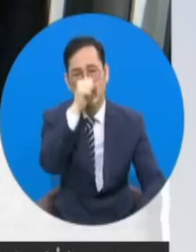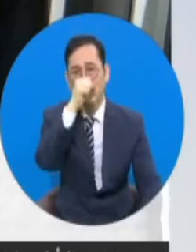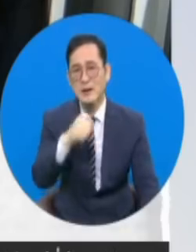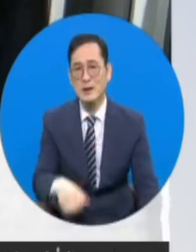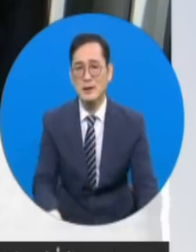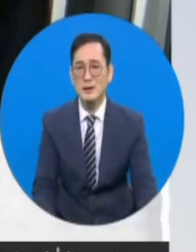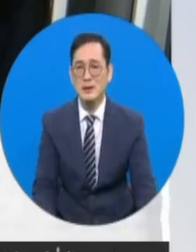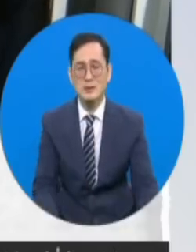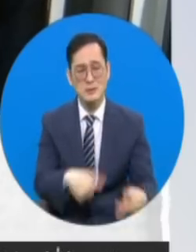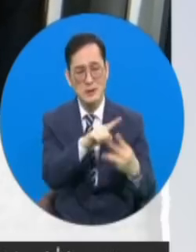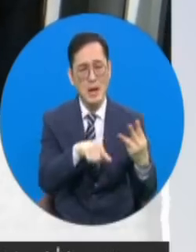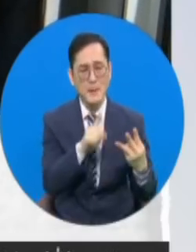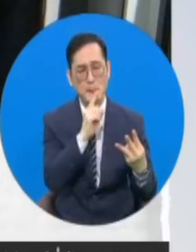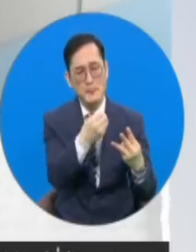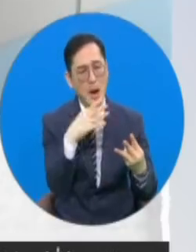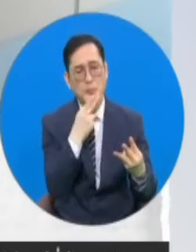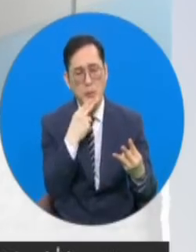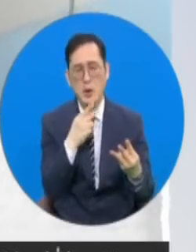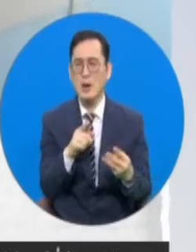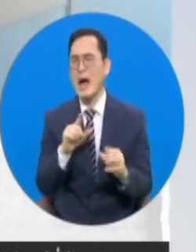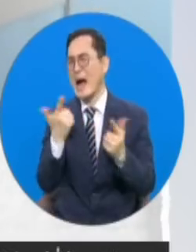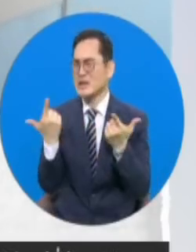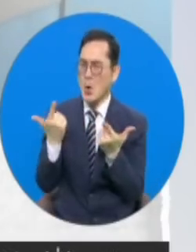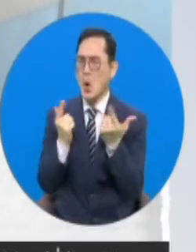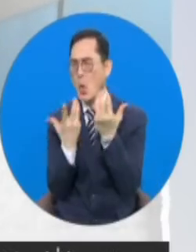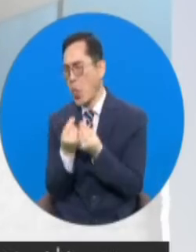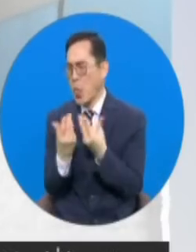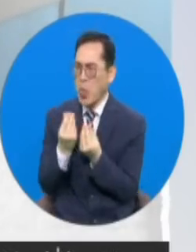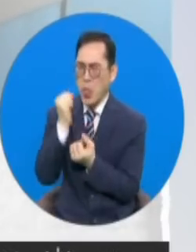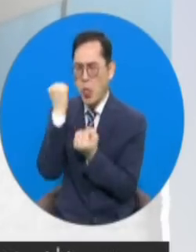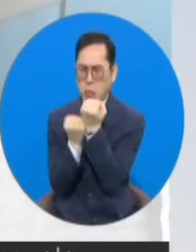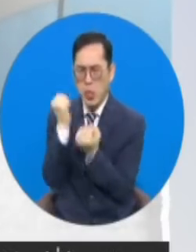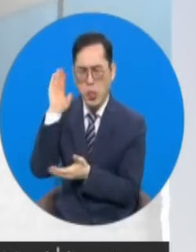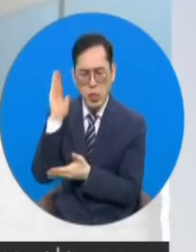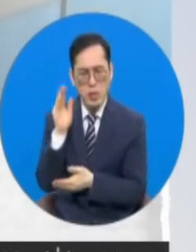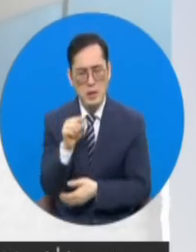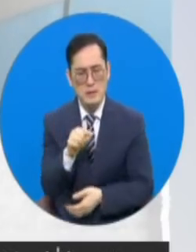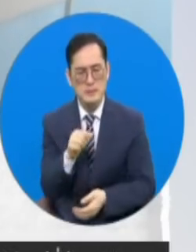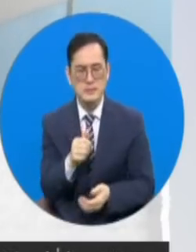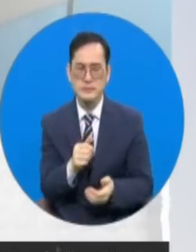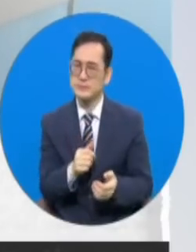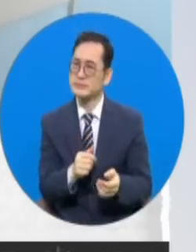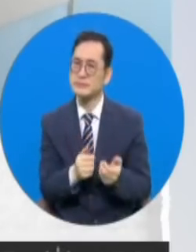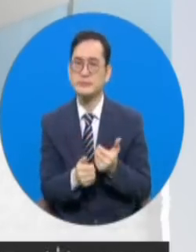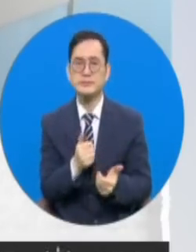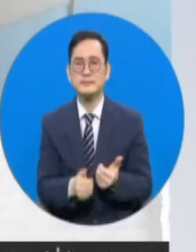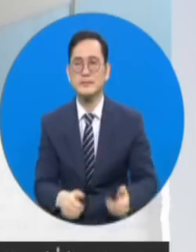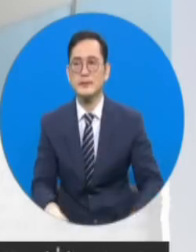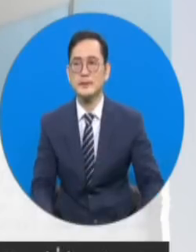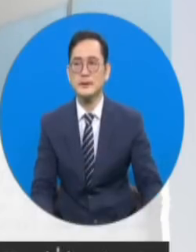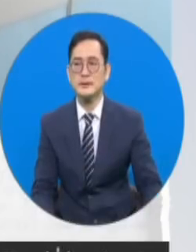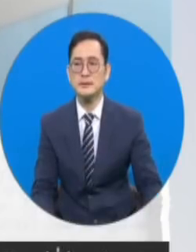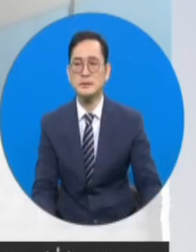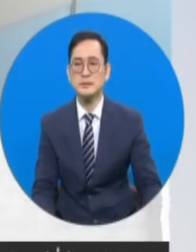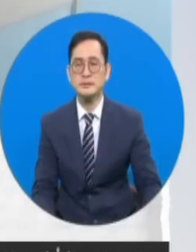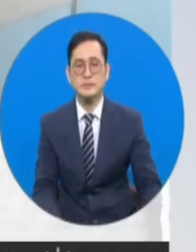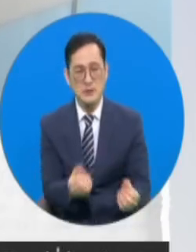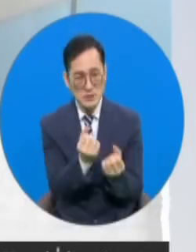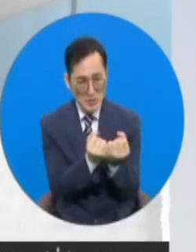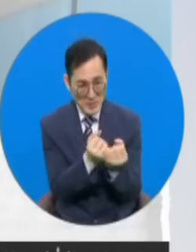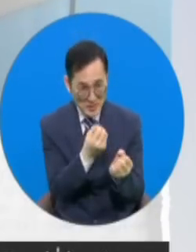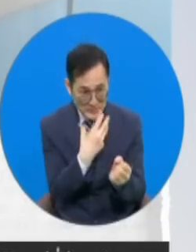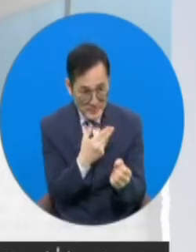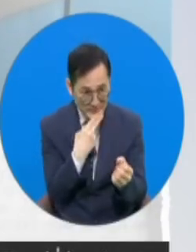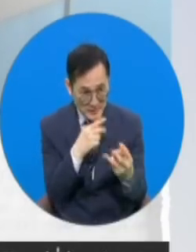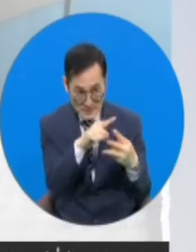모르겠어요 저는 검찰 수사 필요하다고 보고요 본인이 해명을 명료하게 하지 않는 한 수사를